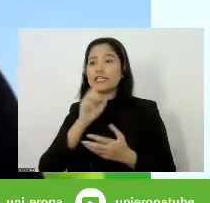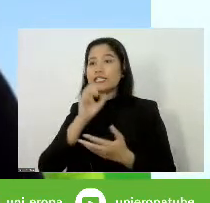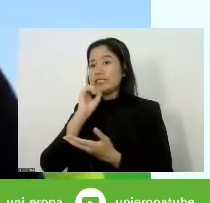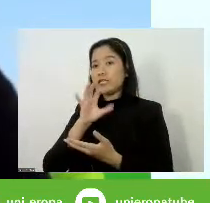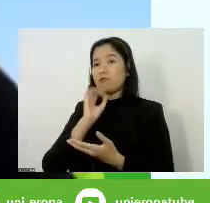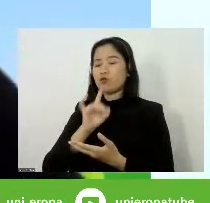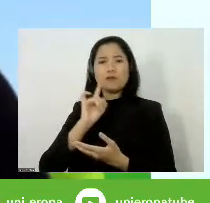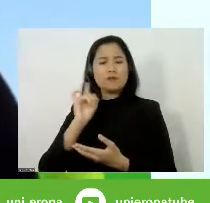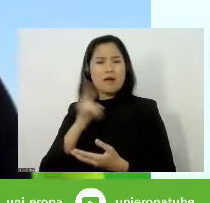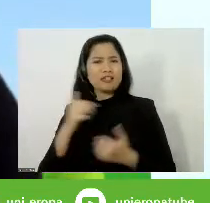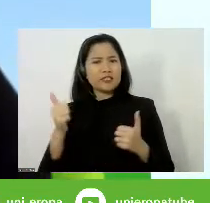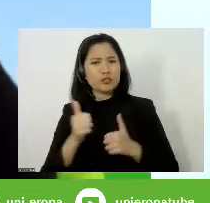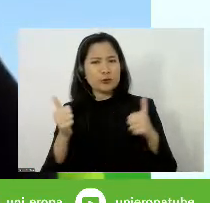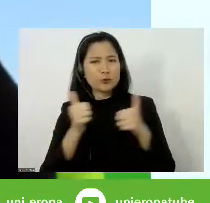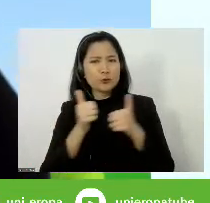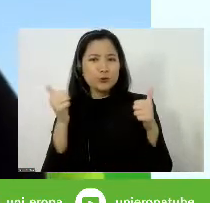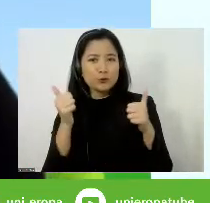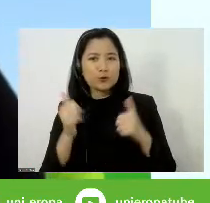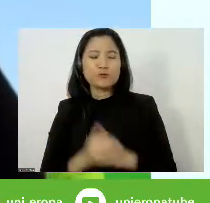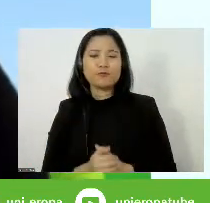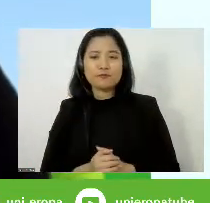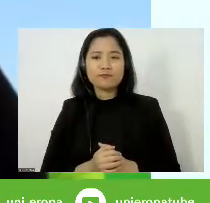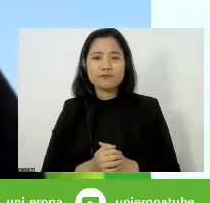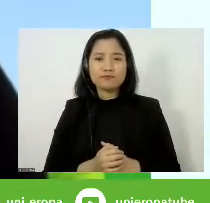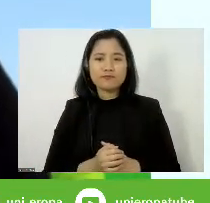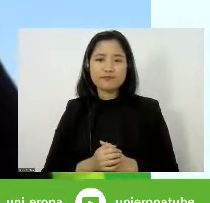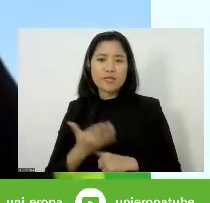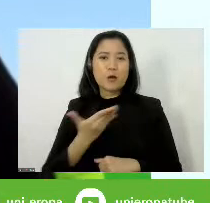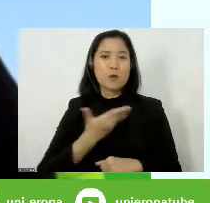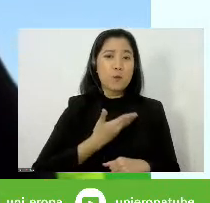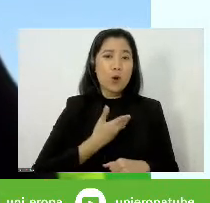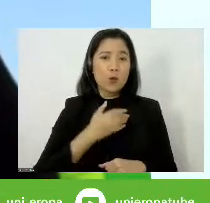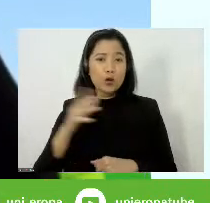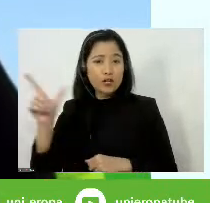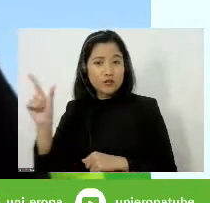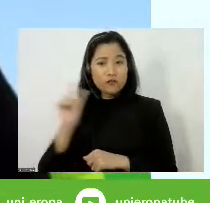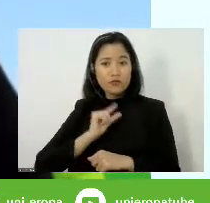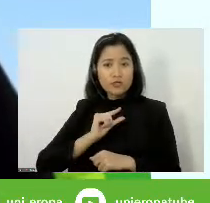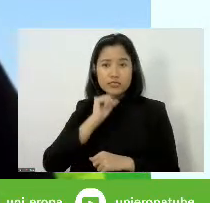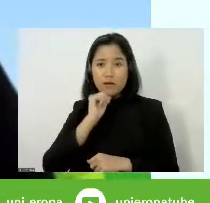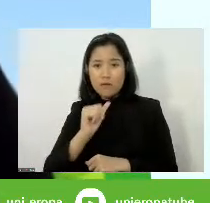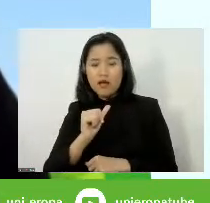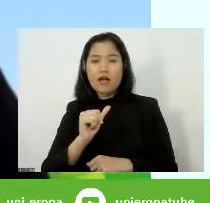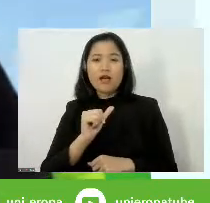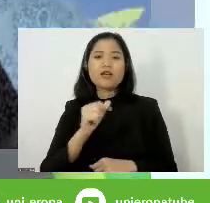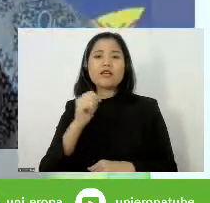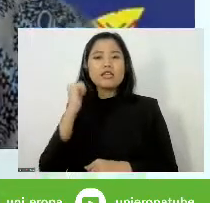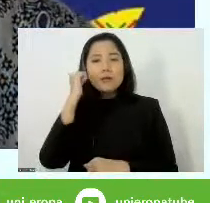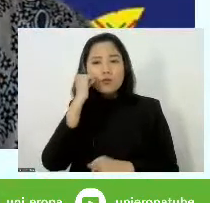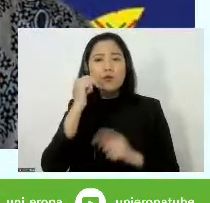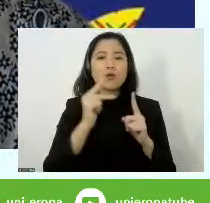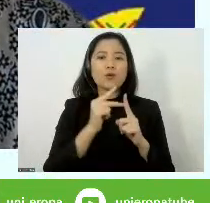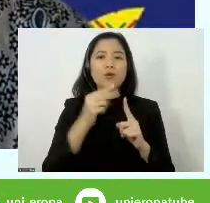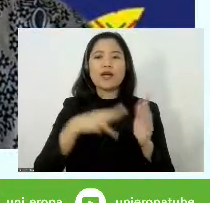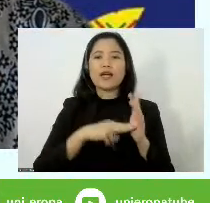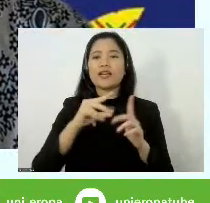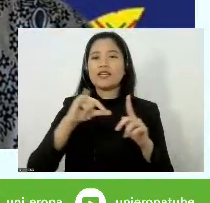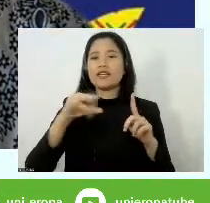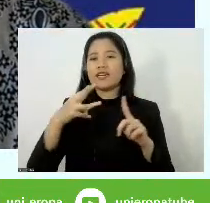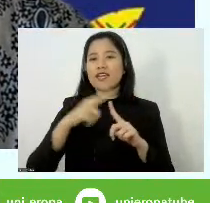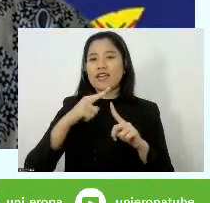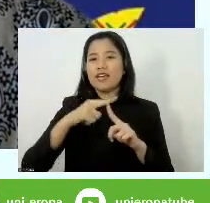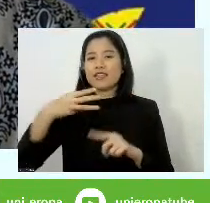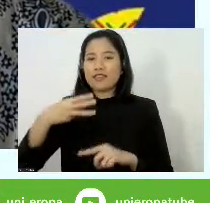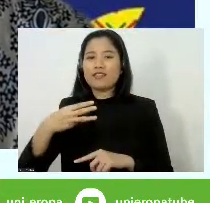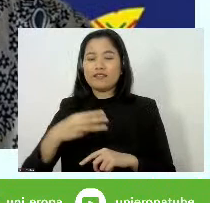yang paling seru nih kayaknya beloved aduhai waktu invite gua henrichs controller environment climate